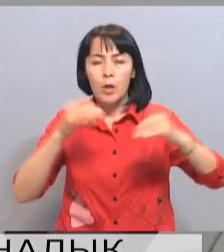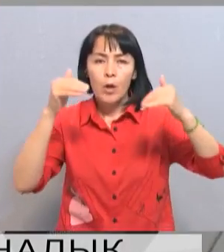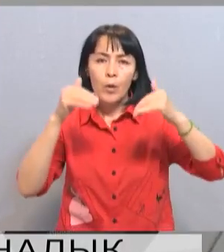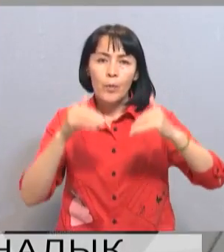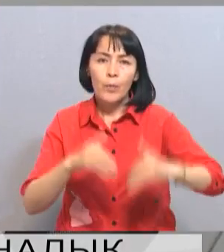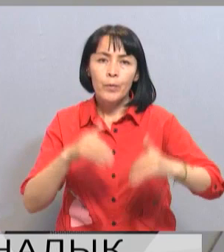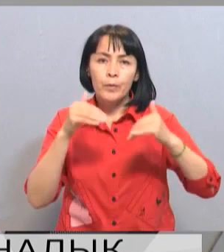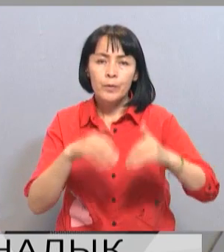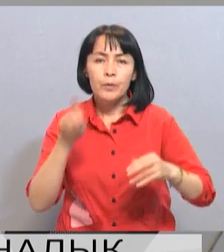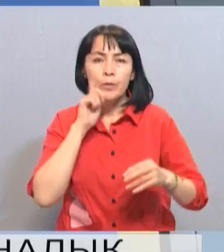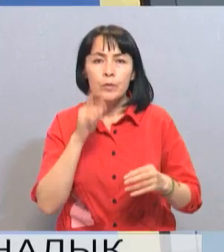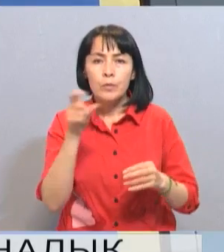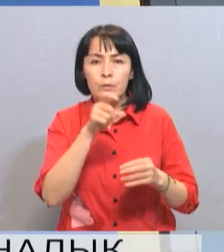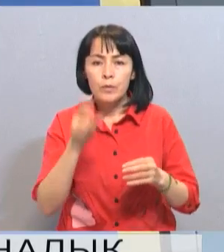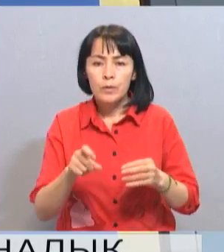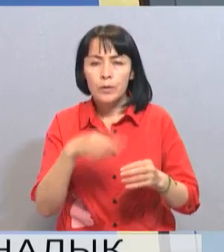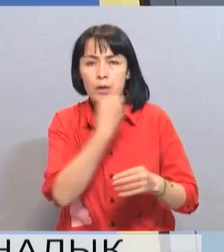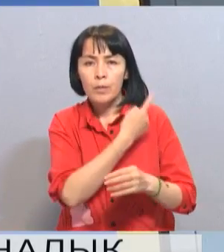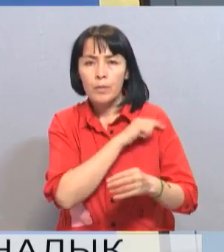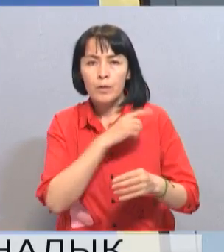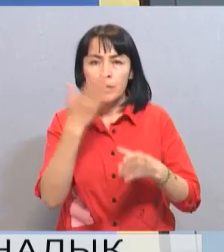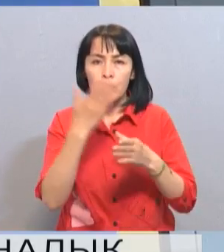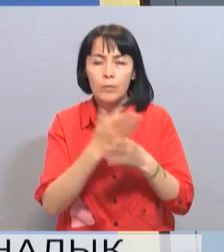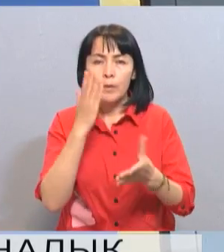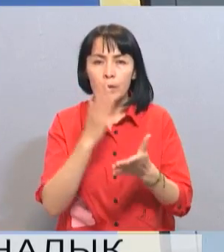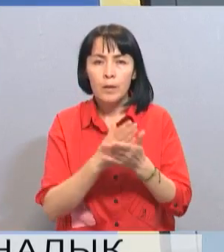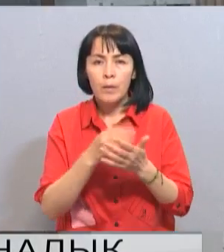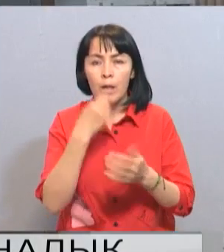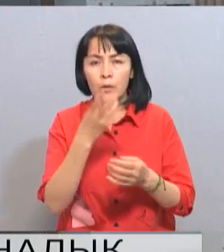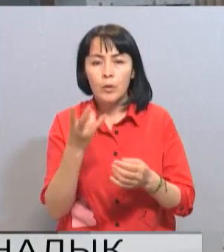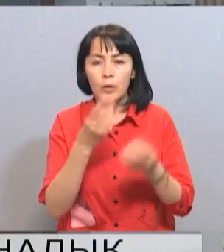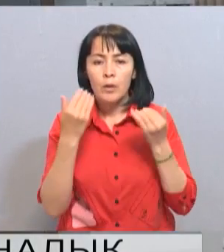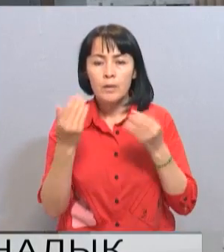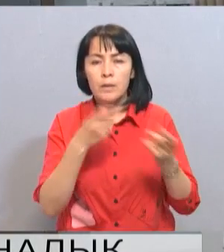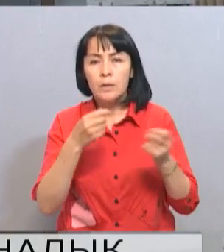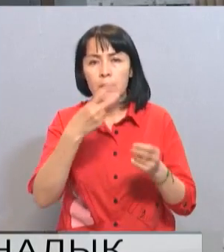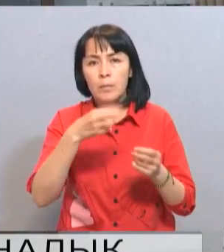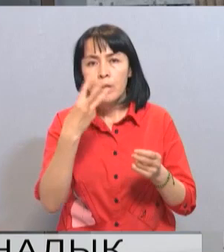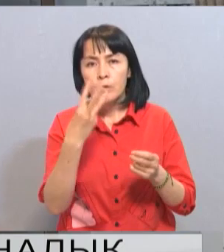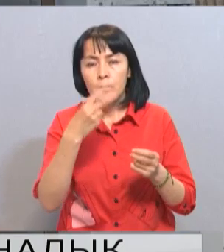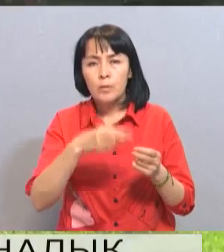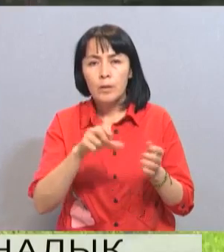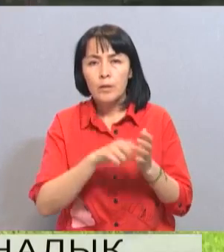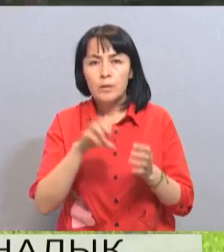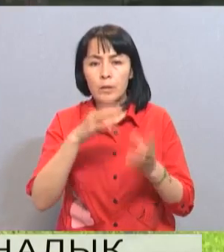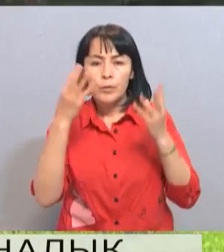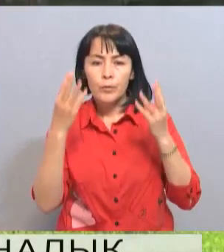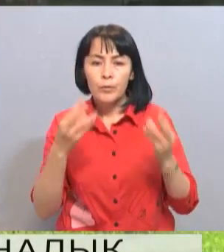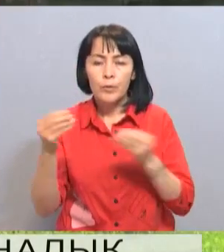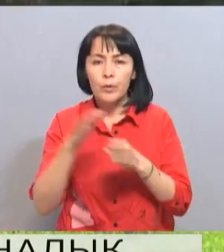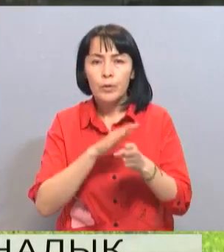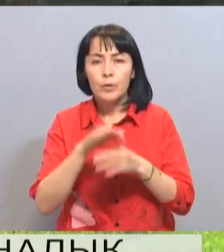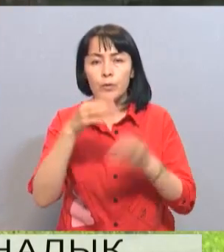орта арнаулы оқу орындарының студенттеріне медициналық қызмет көрсетіледі. Айта кетейік, акция 23-26 сәуір аралығында